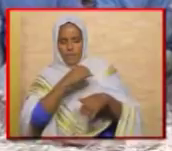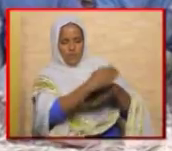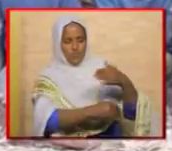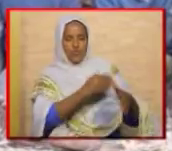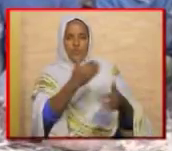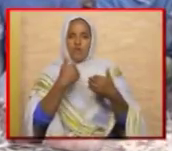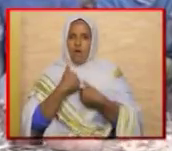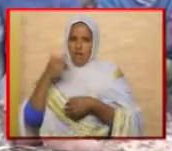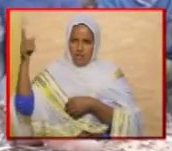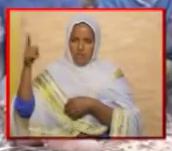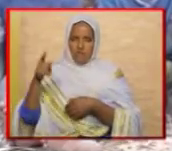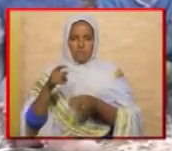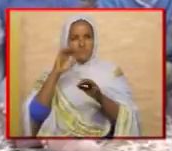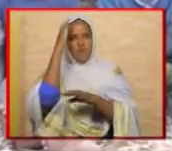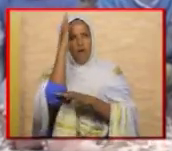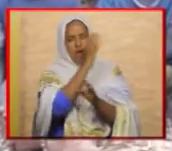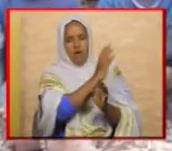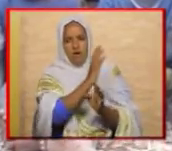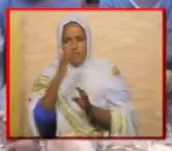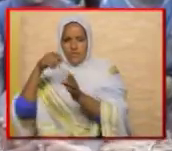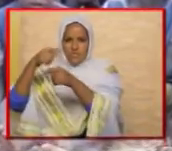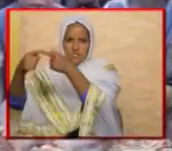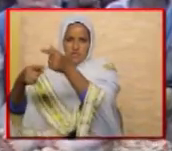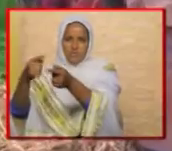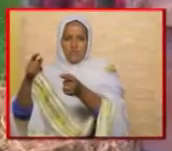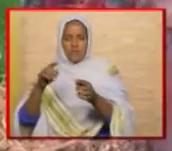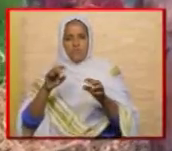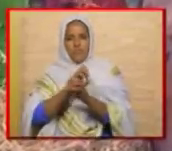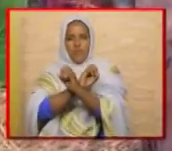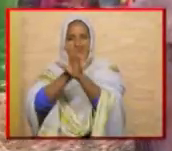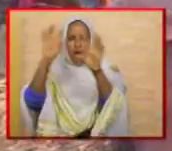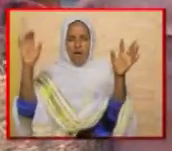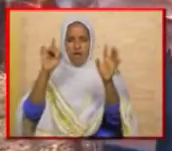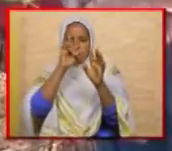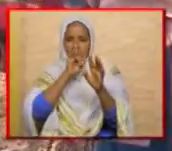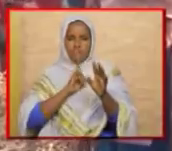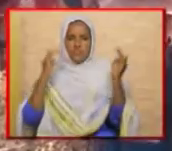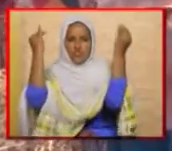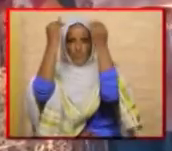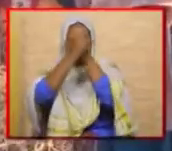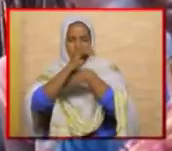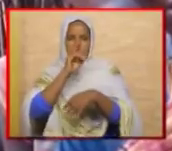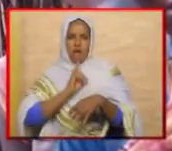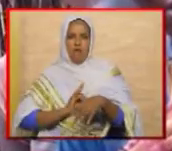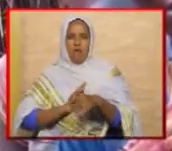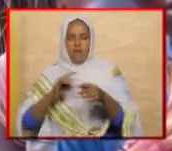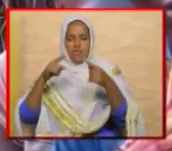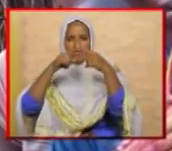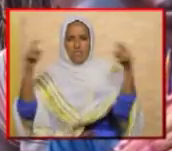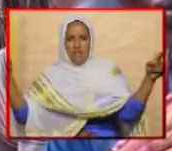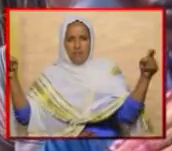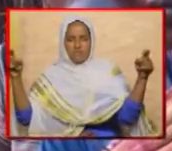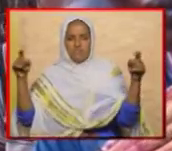ሌላም ትውልድ አለ ዱር የተሰደደ ብርሃን የናፍቀው የዋጠው ጨለማ ጠላት